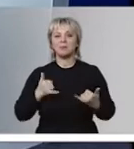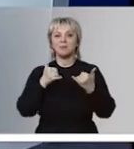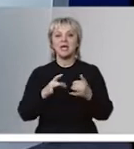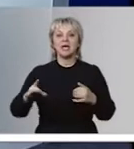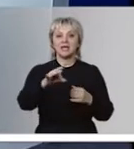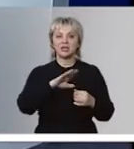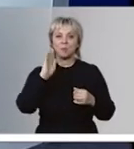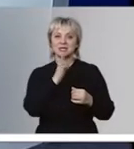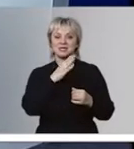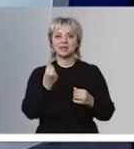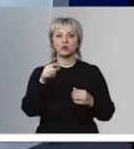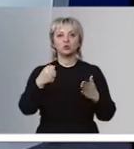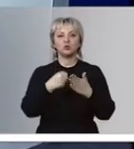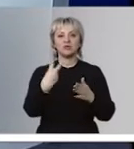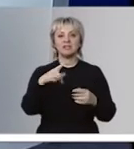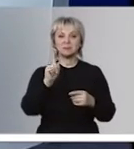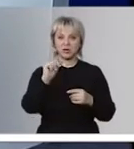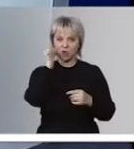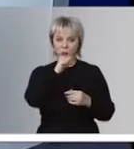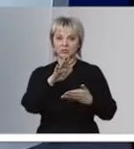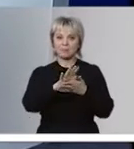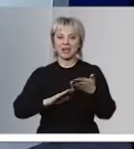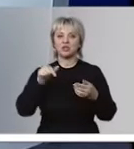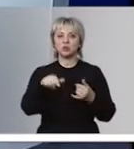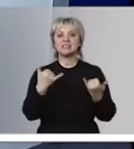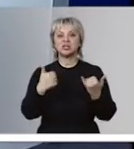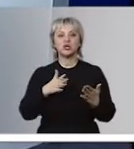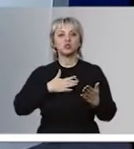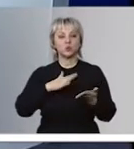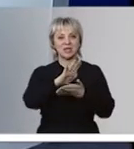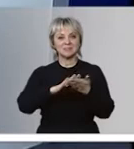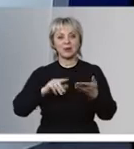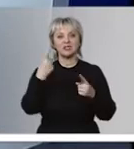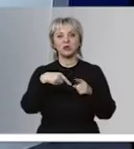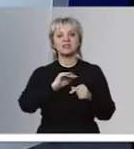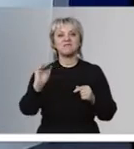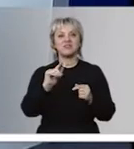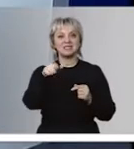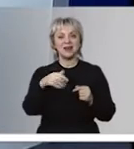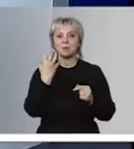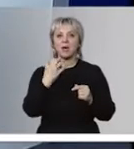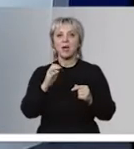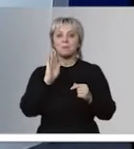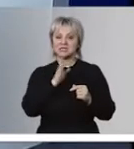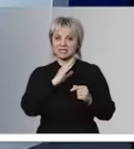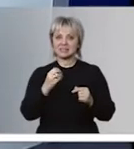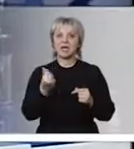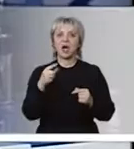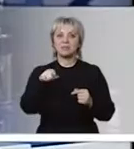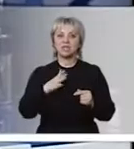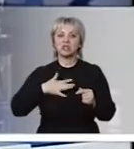Предоставляется региональный материнский капитал. До 2021 года, я так понимаю, да, он продлен? Да, он у нас продлен. Это федеральный материнский капитал.